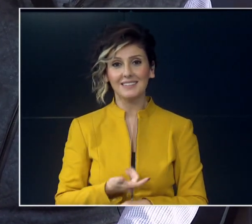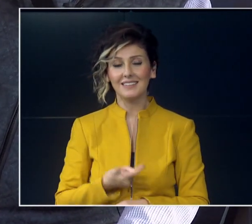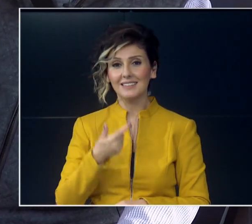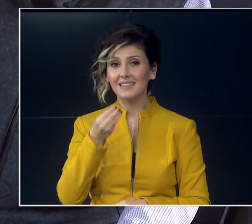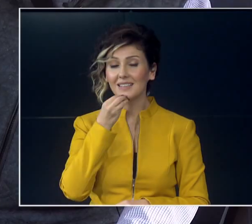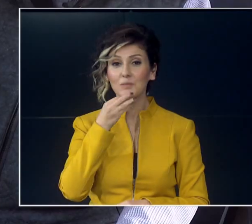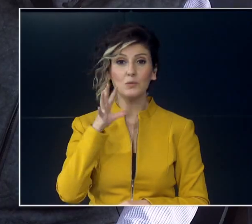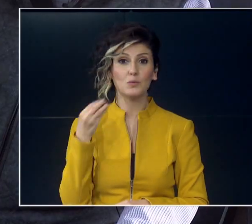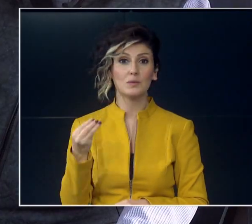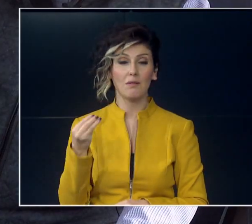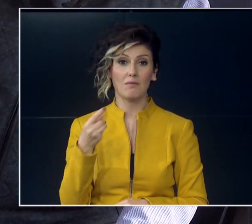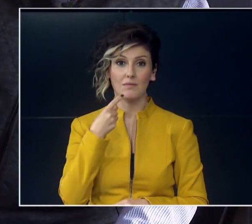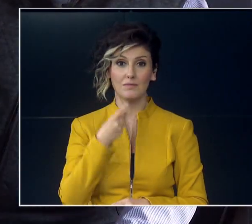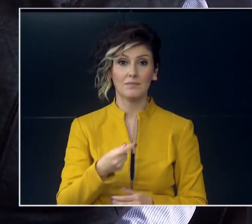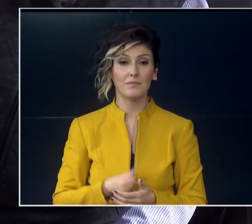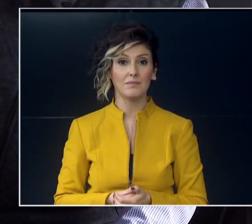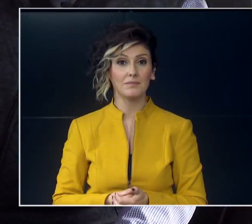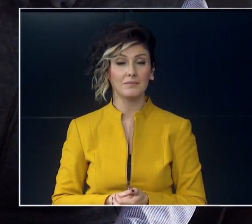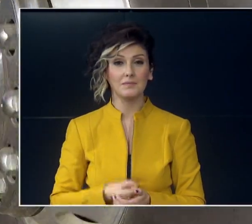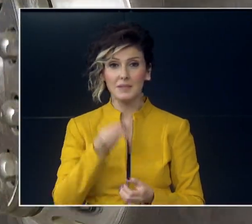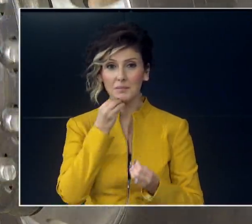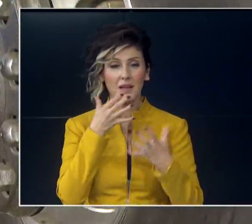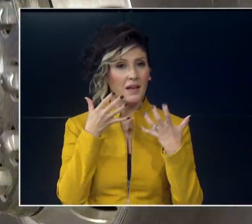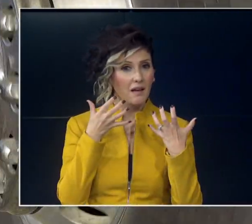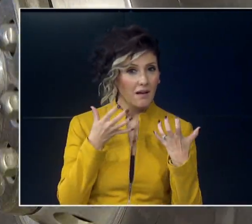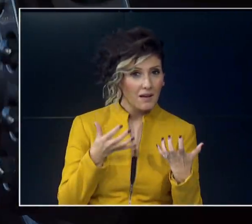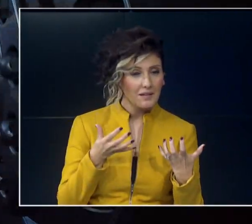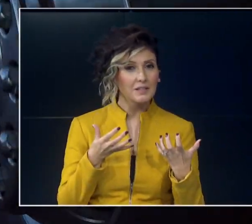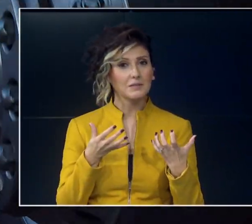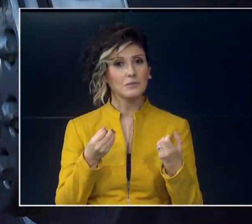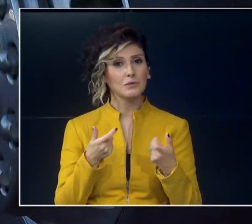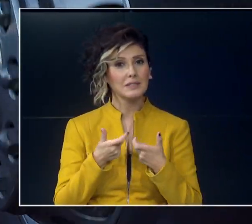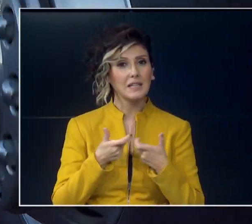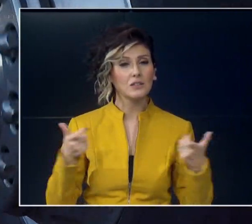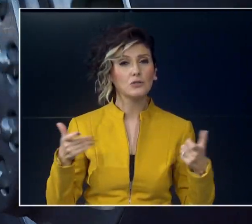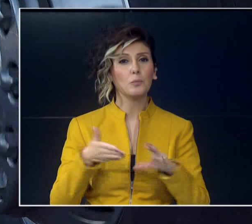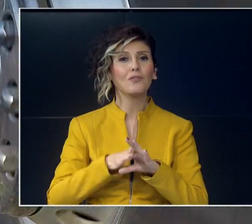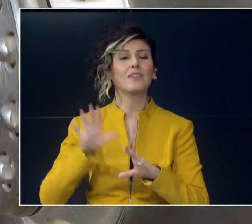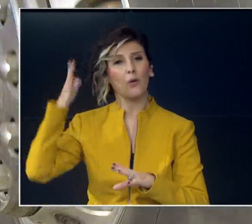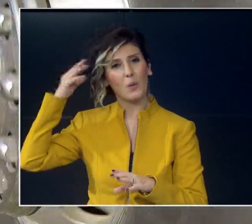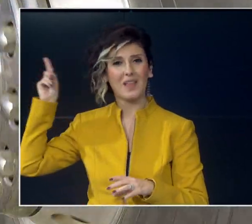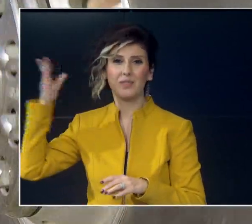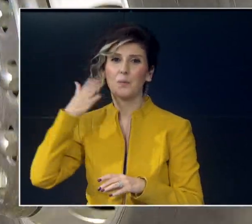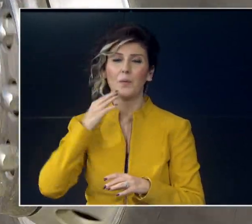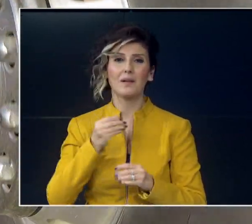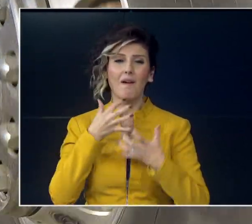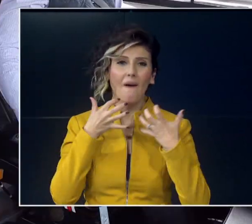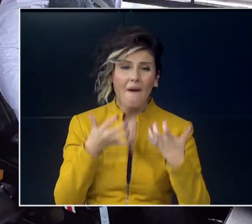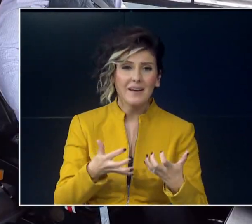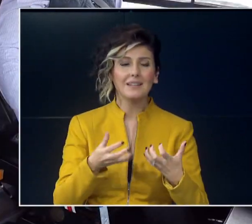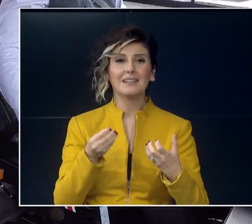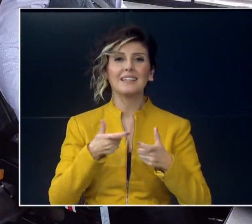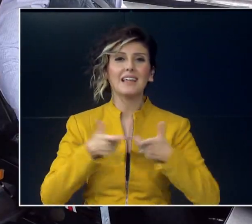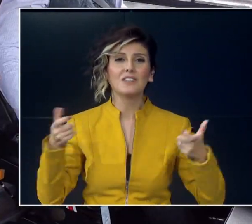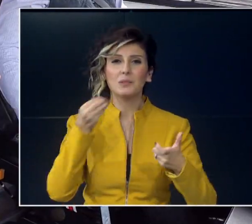güzeldi. Ya güzel bir yemek ama ya ağır, ya çok geniş bir mutfak değil, böyle söyleyeyim. Ama daha ziyade